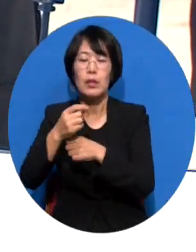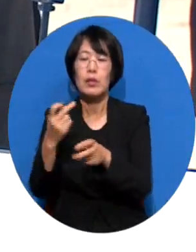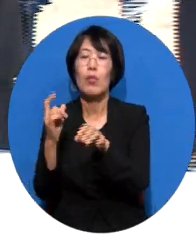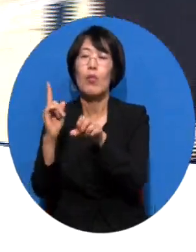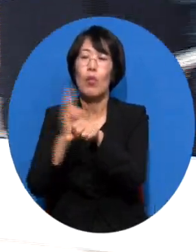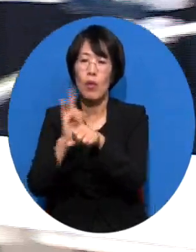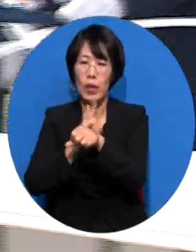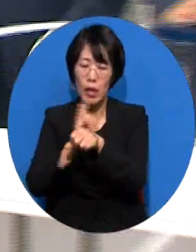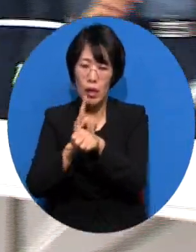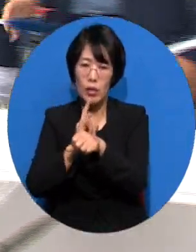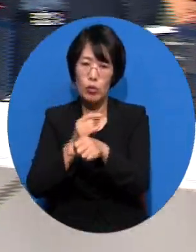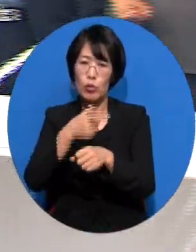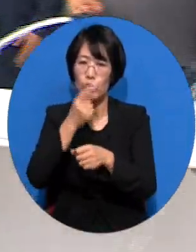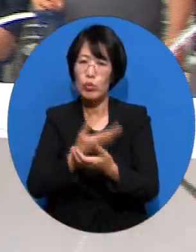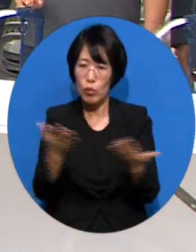공급이 가능할 전망입니다